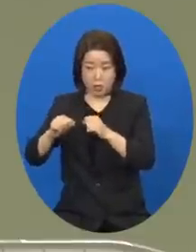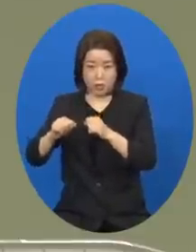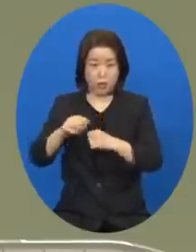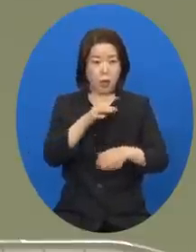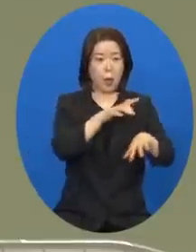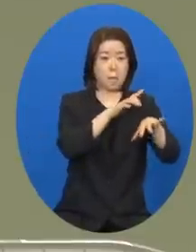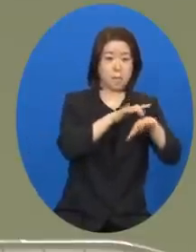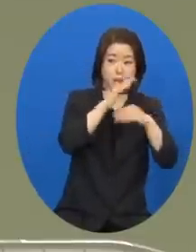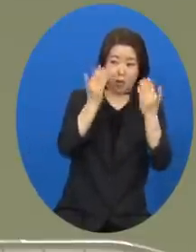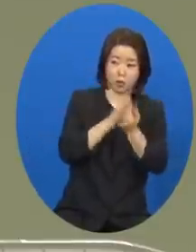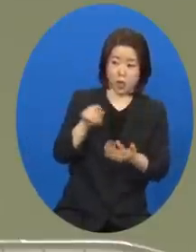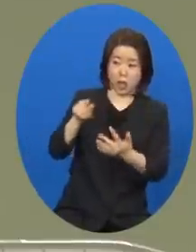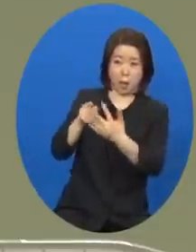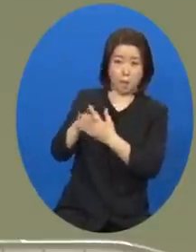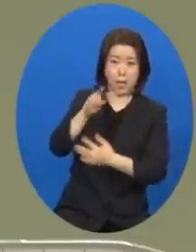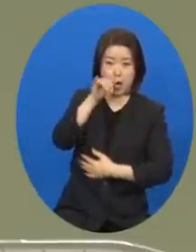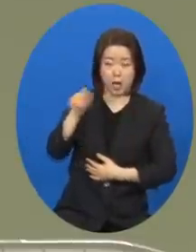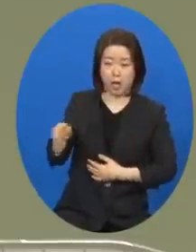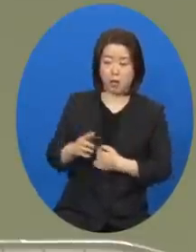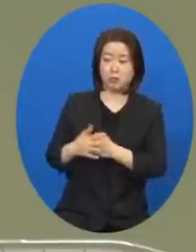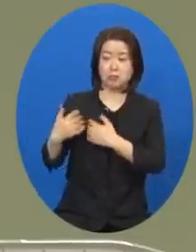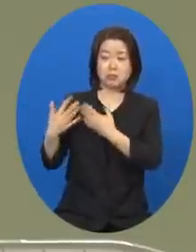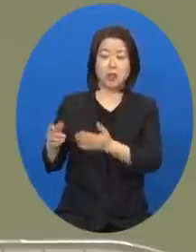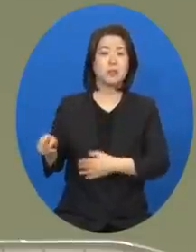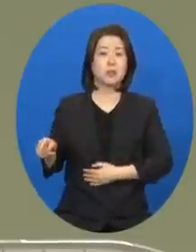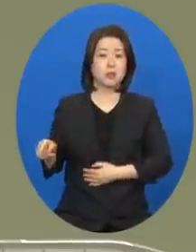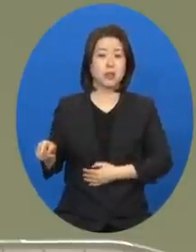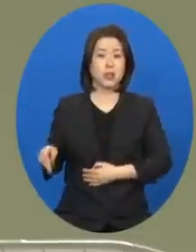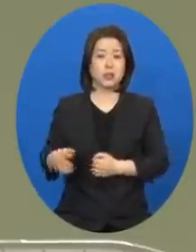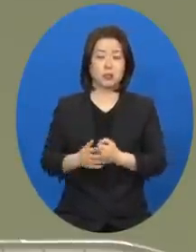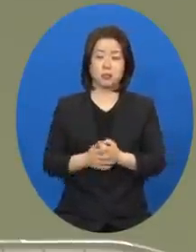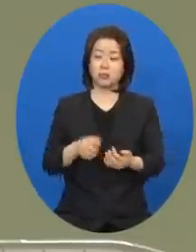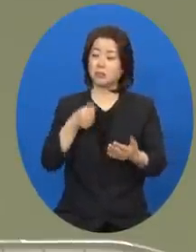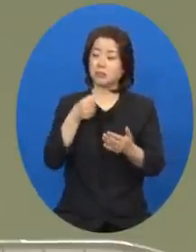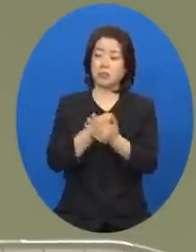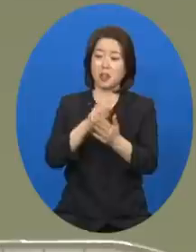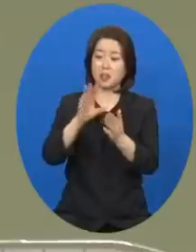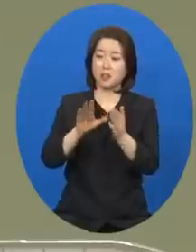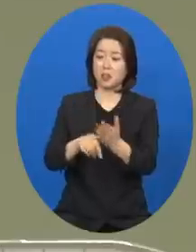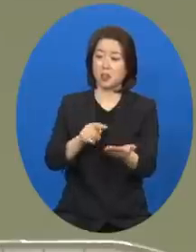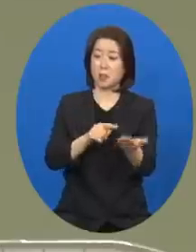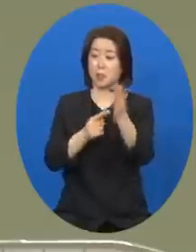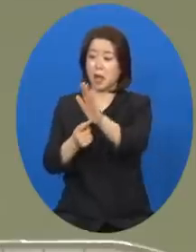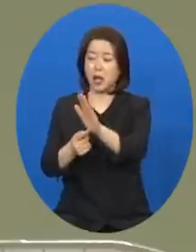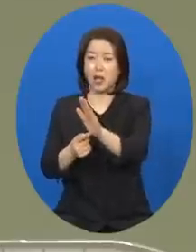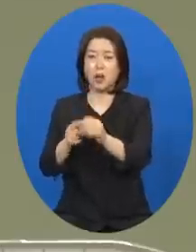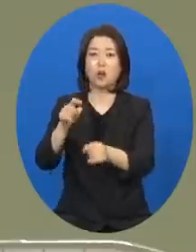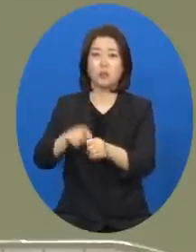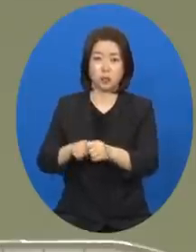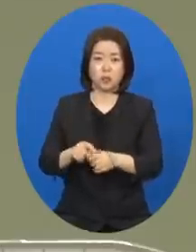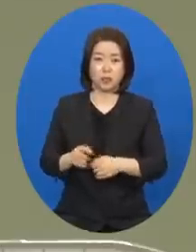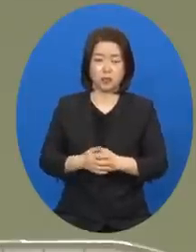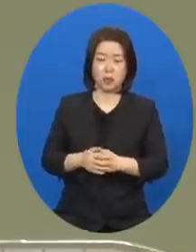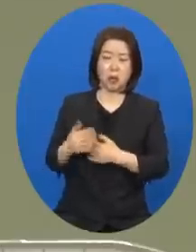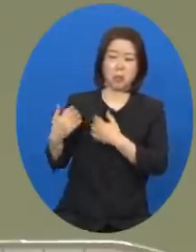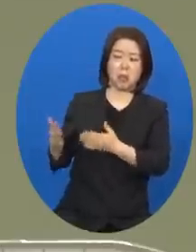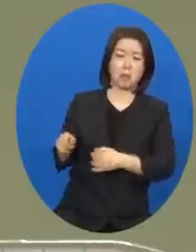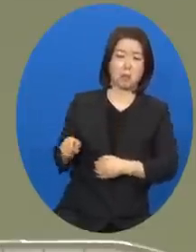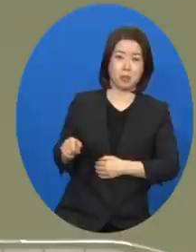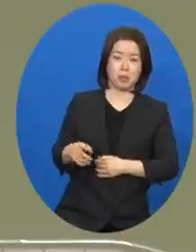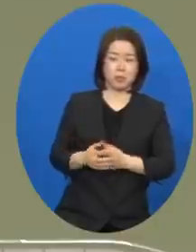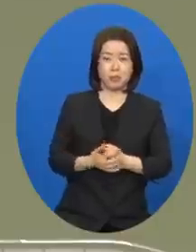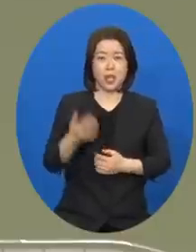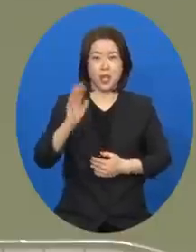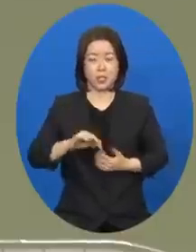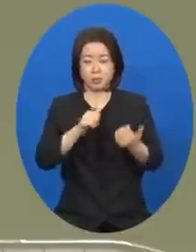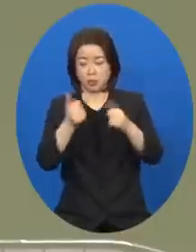압니다. 내버려 둬요. 결정적인 때 터뜨리려고. 그러나 죽을 때까지 자기